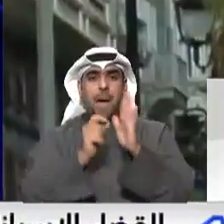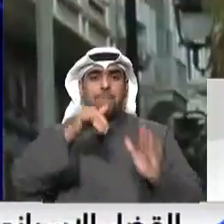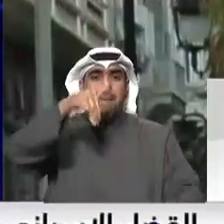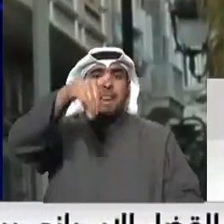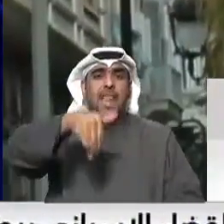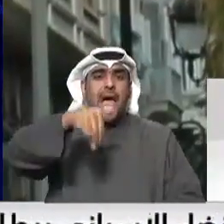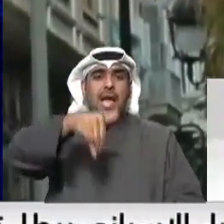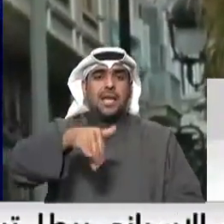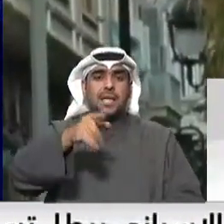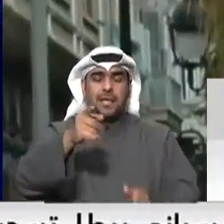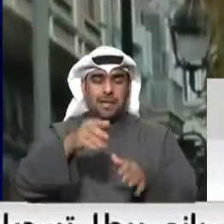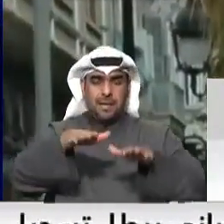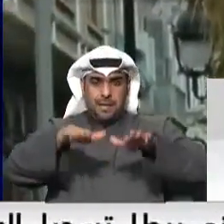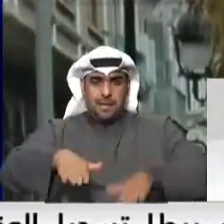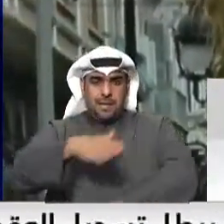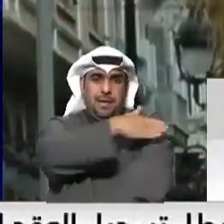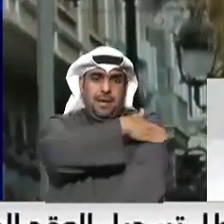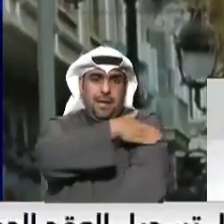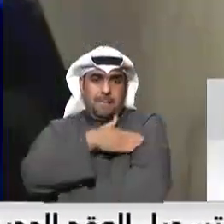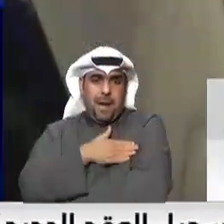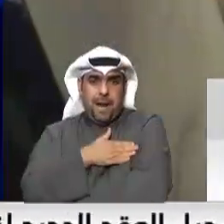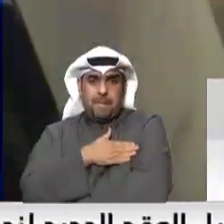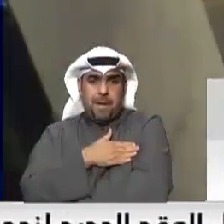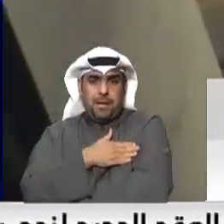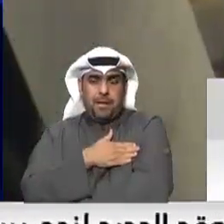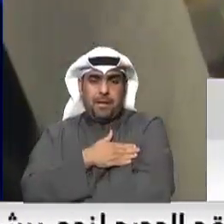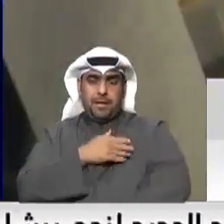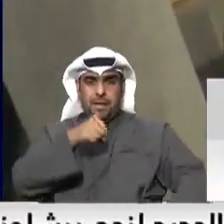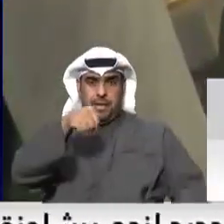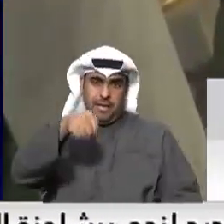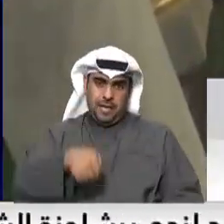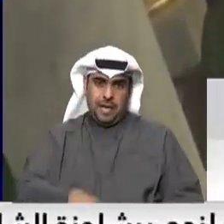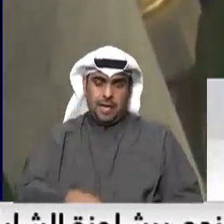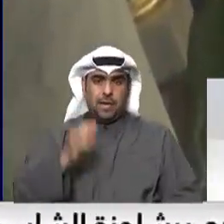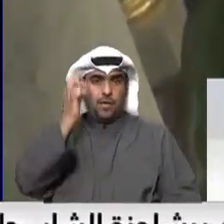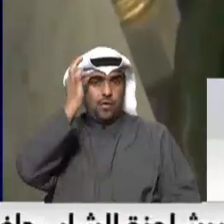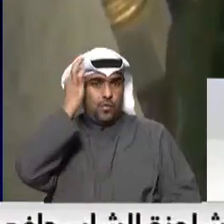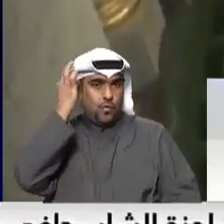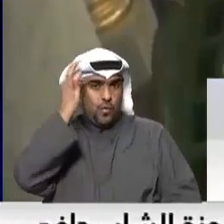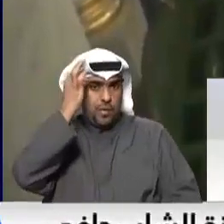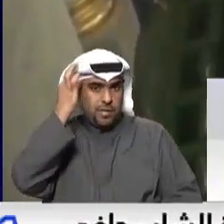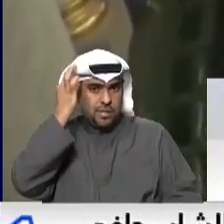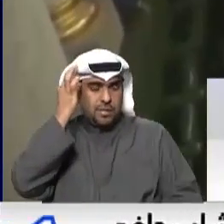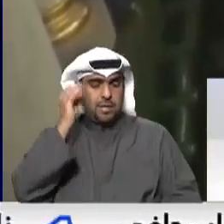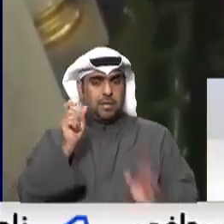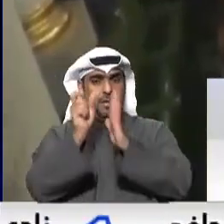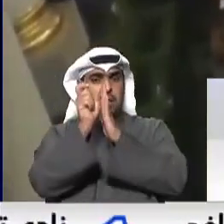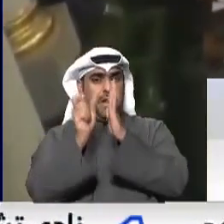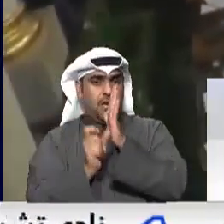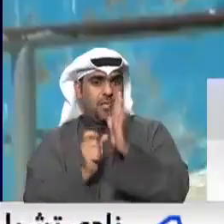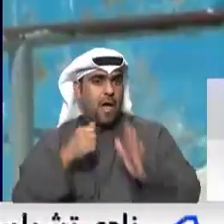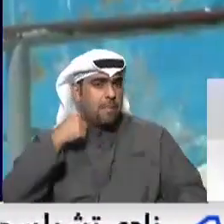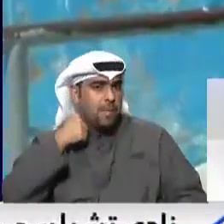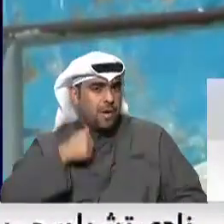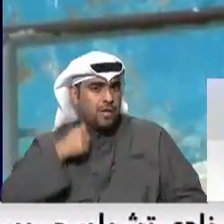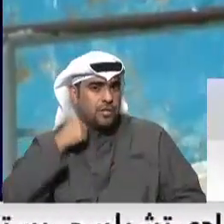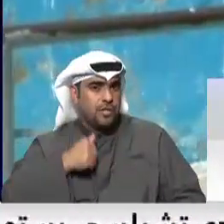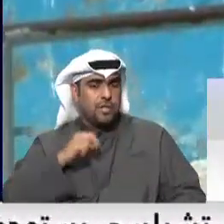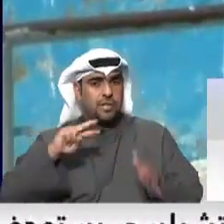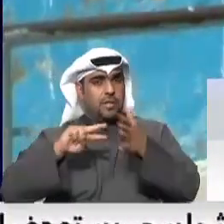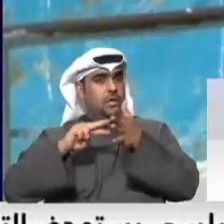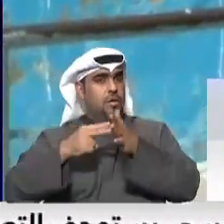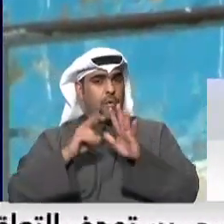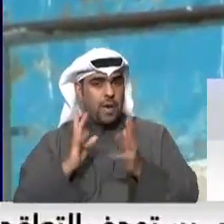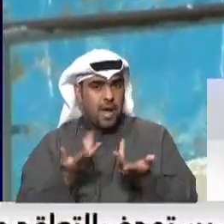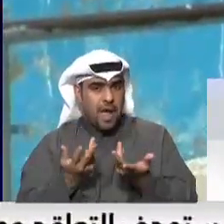البرلمان وكذلك علاقته بمؤسسة رئاسة الجمهورية وبمؤسسة رئاسة الحكومة وأيضا بالمجتمع المدني.